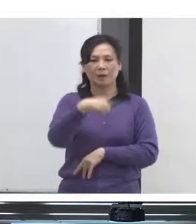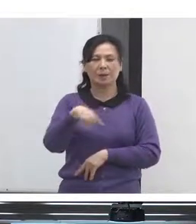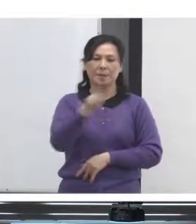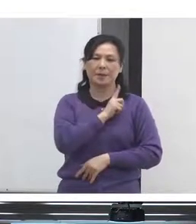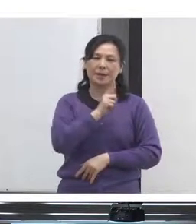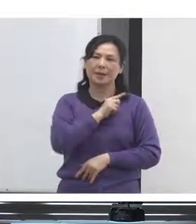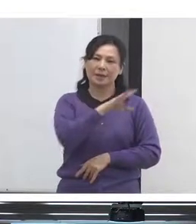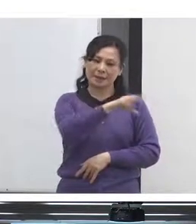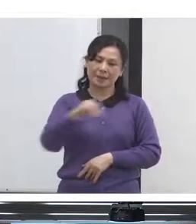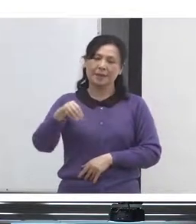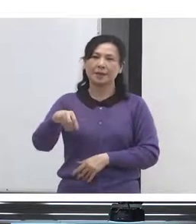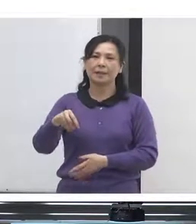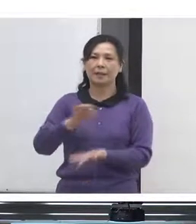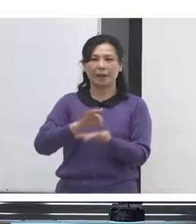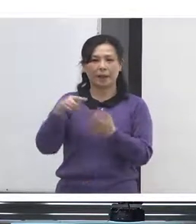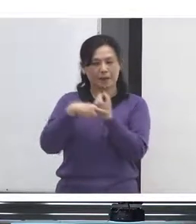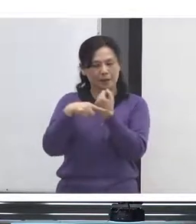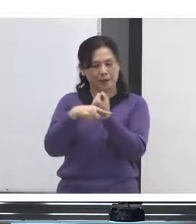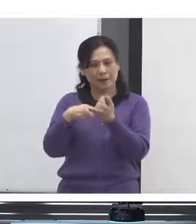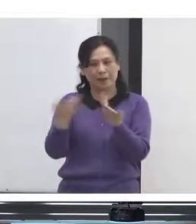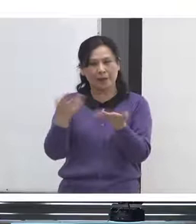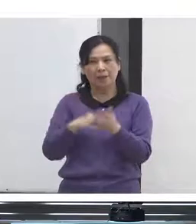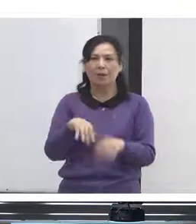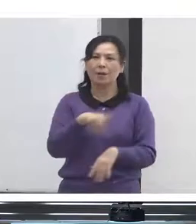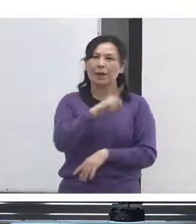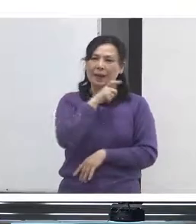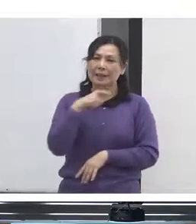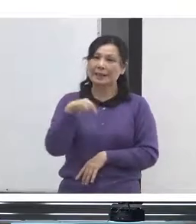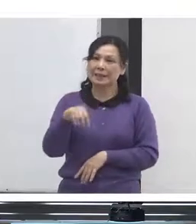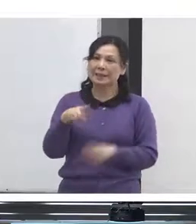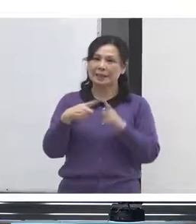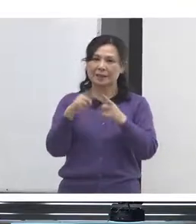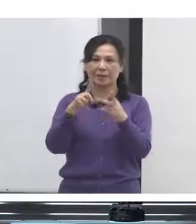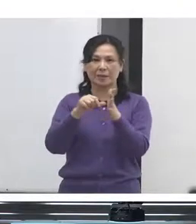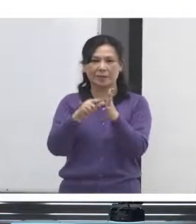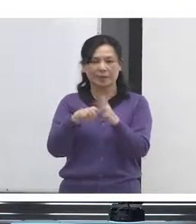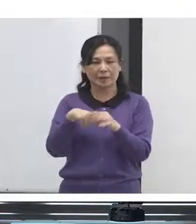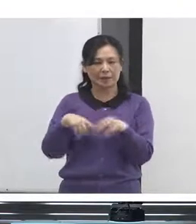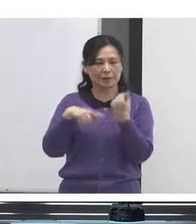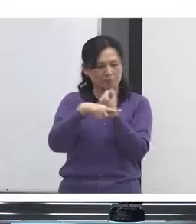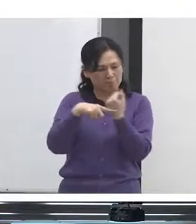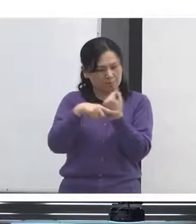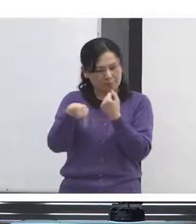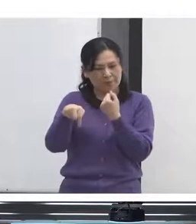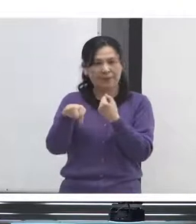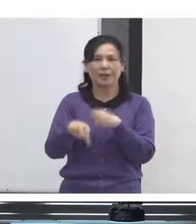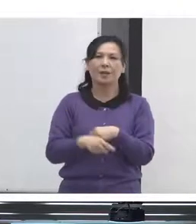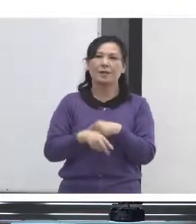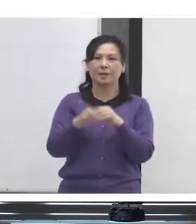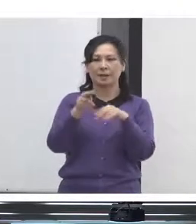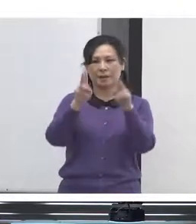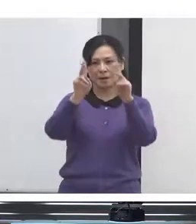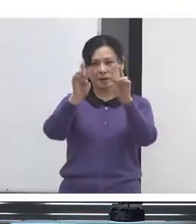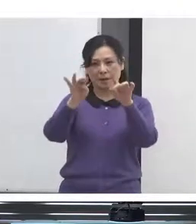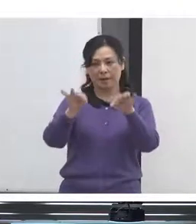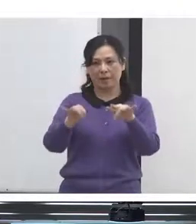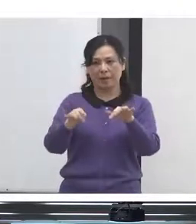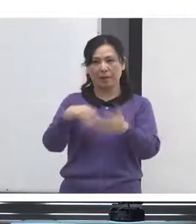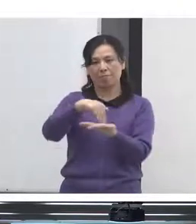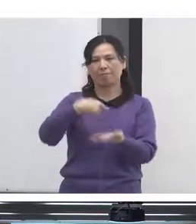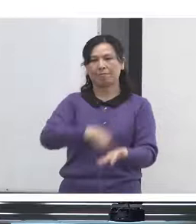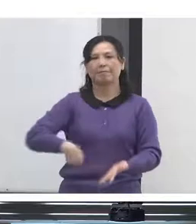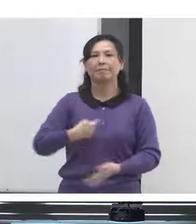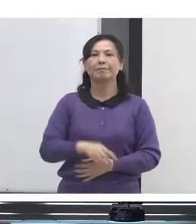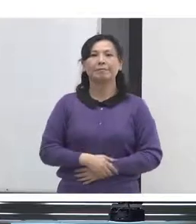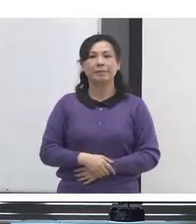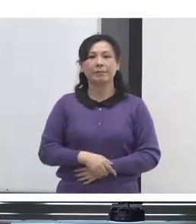的就是研究时间或者是私人时间去做开发这样的一个桌上型的一个 GIS 软体。那这个部分，